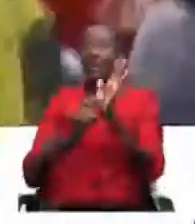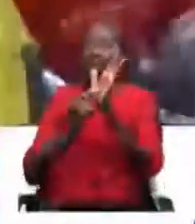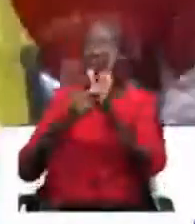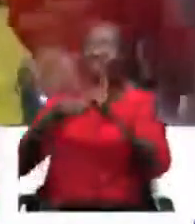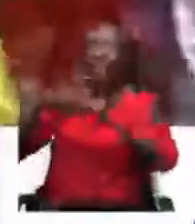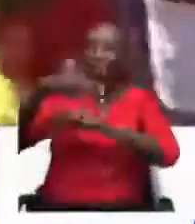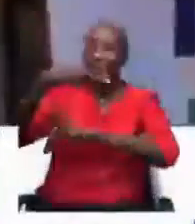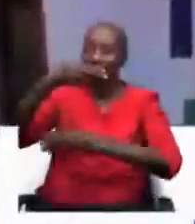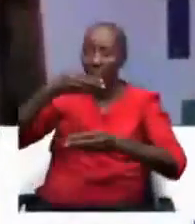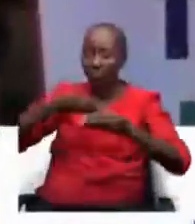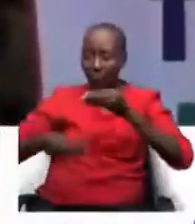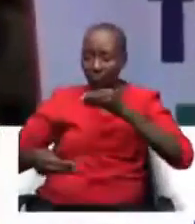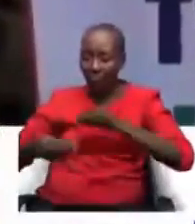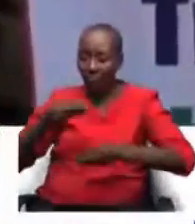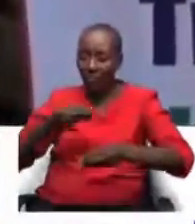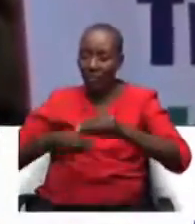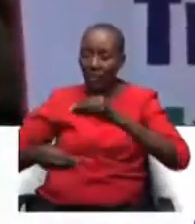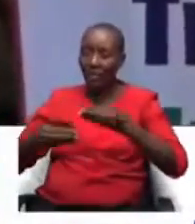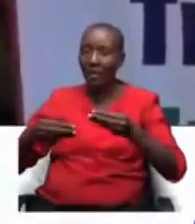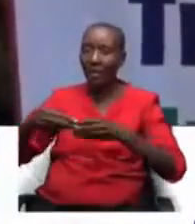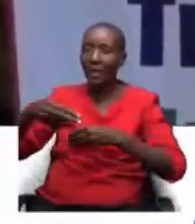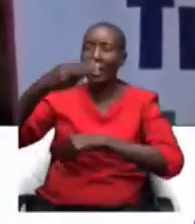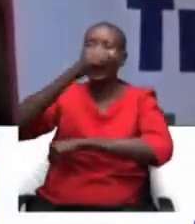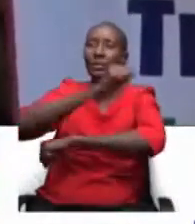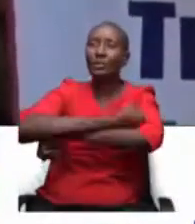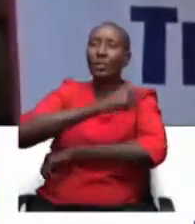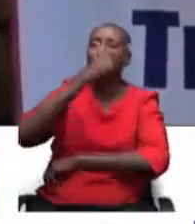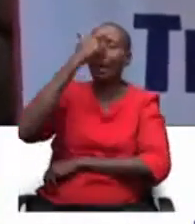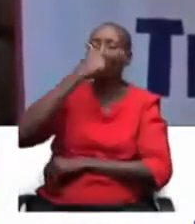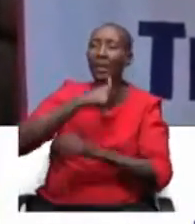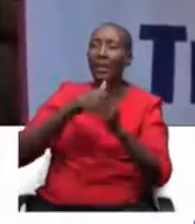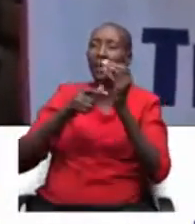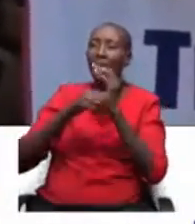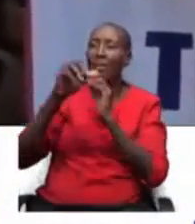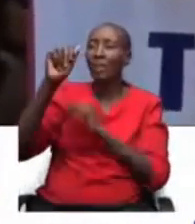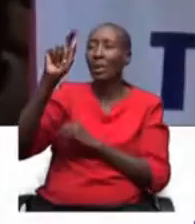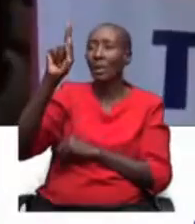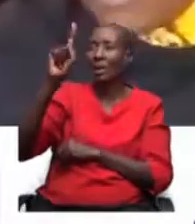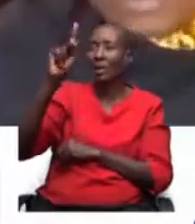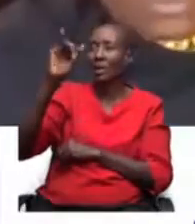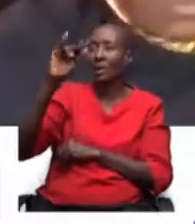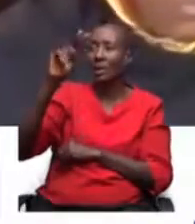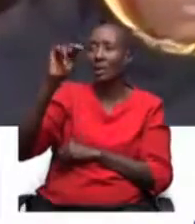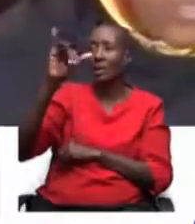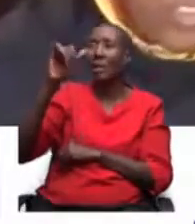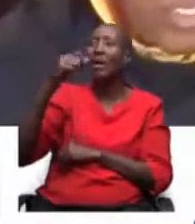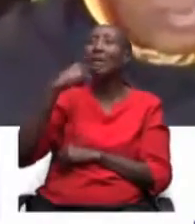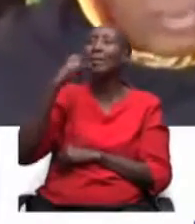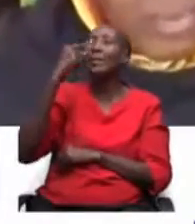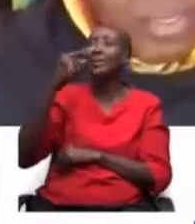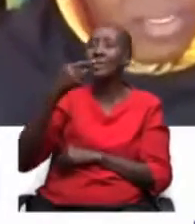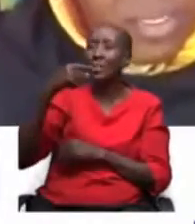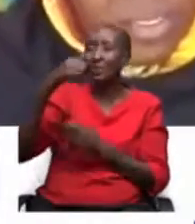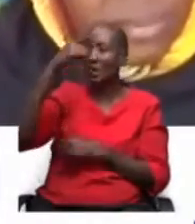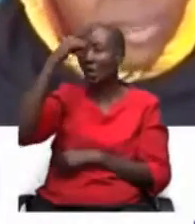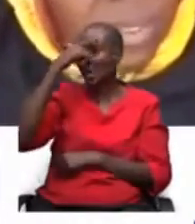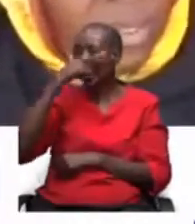ya walemavu ya Thika ambaye ni Shifa Kinya akisimulia anayokumbwa nayo kutokana na kukosa kuona